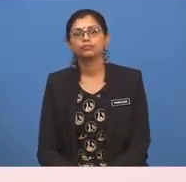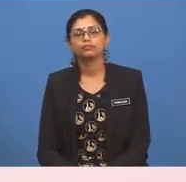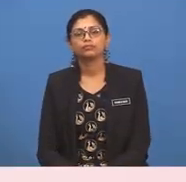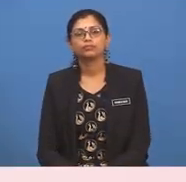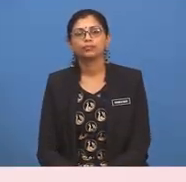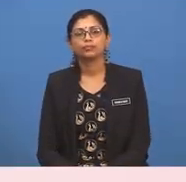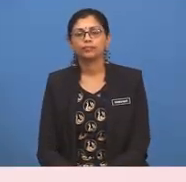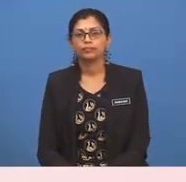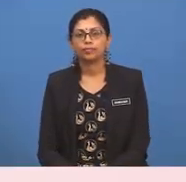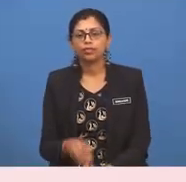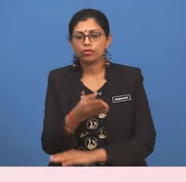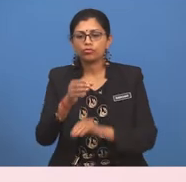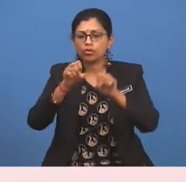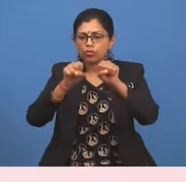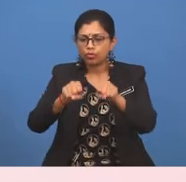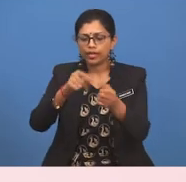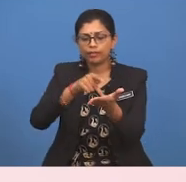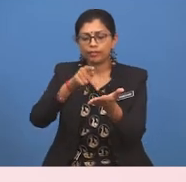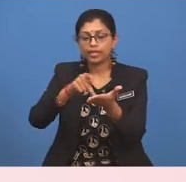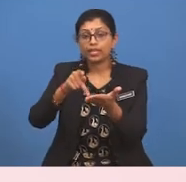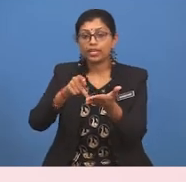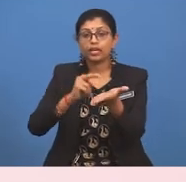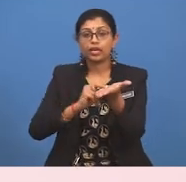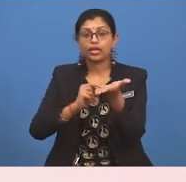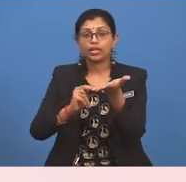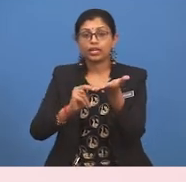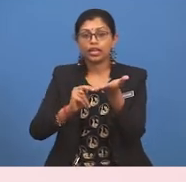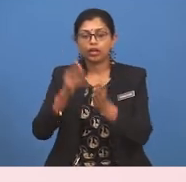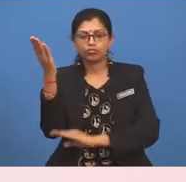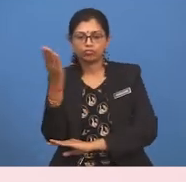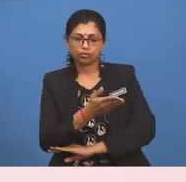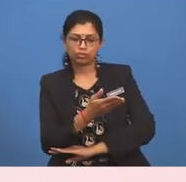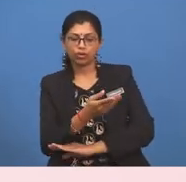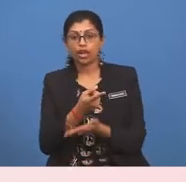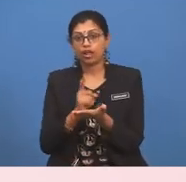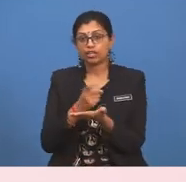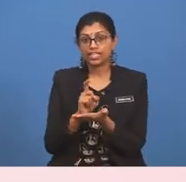Murid-murid juga boleh mengira nilai potongan harga,